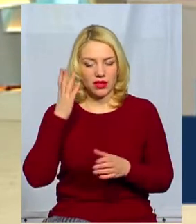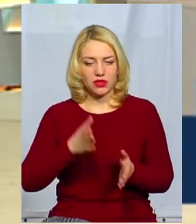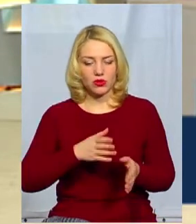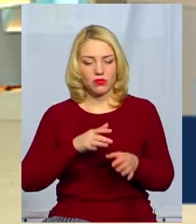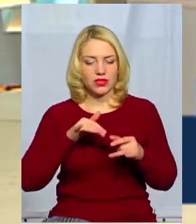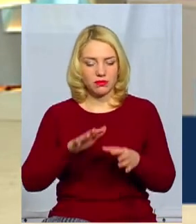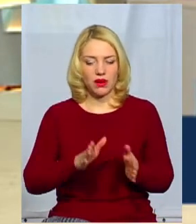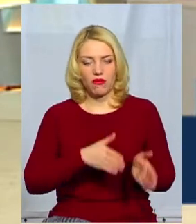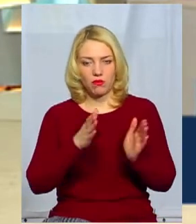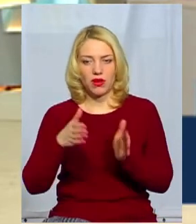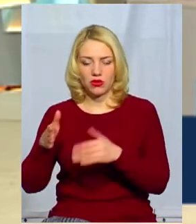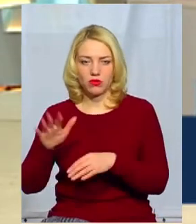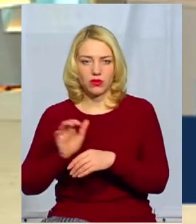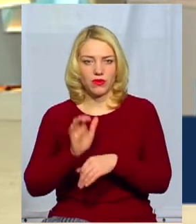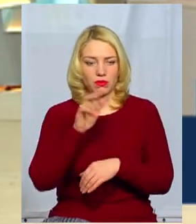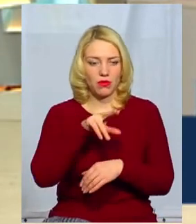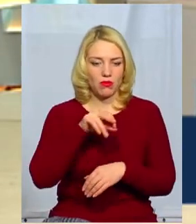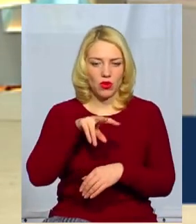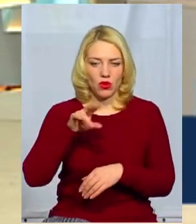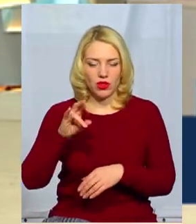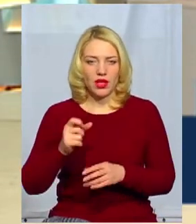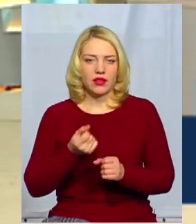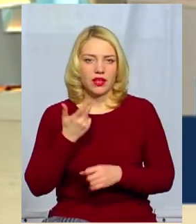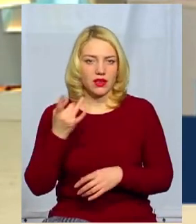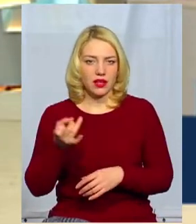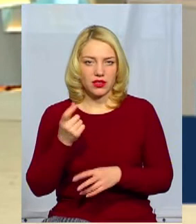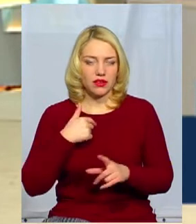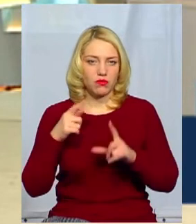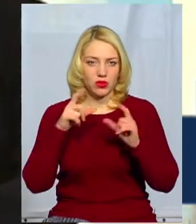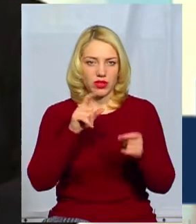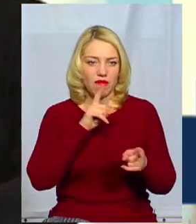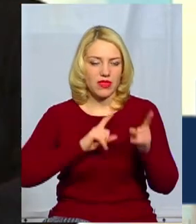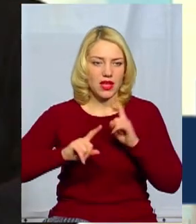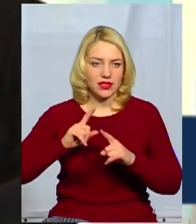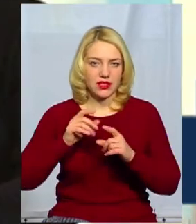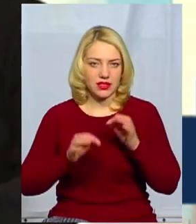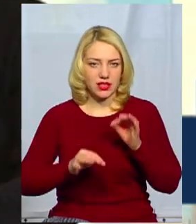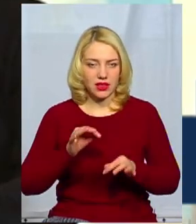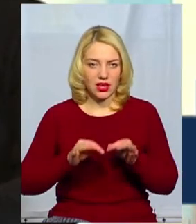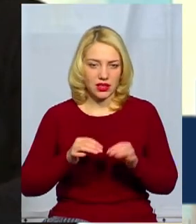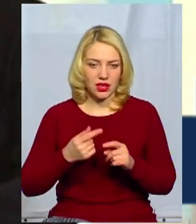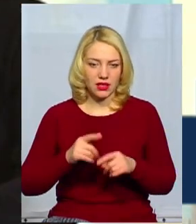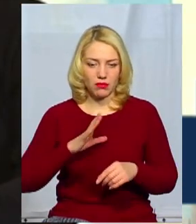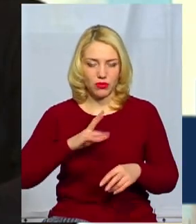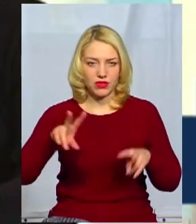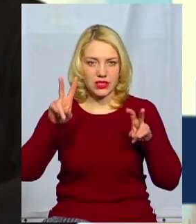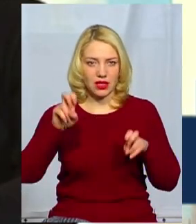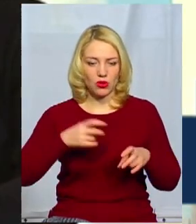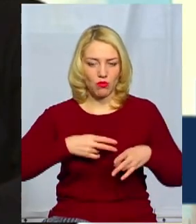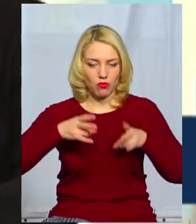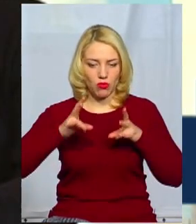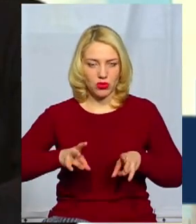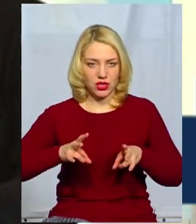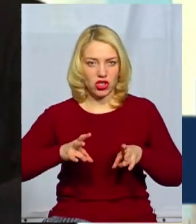потім відправили в полони. Декілька разів ми їздили туди на засідання. Я був в статусі